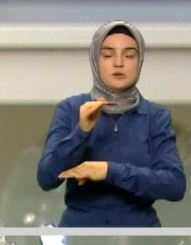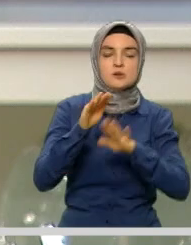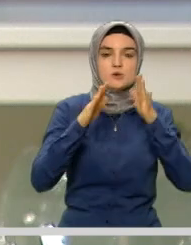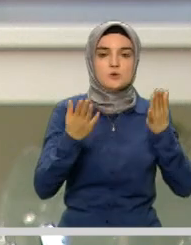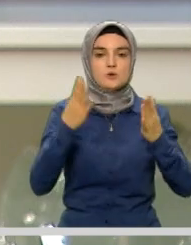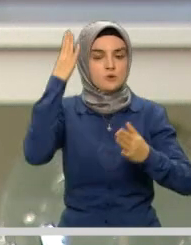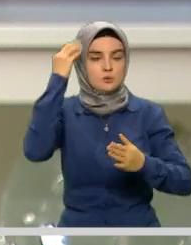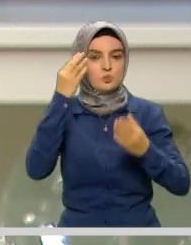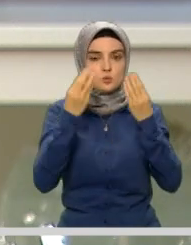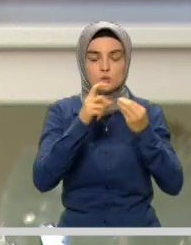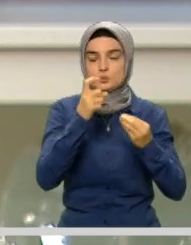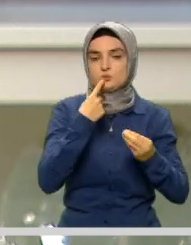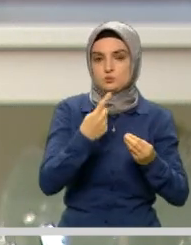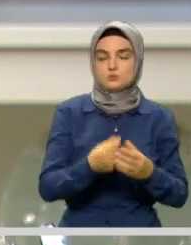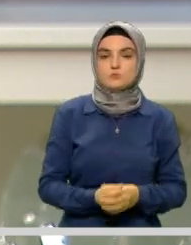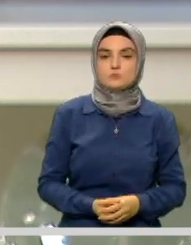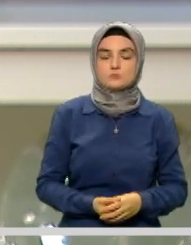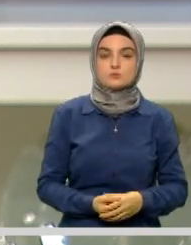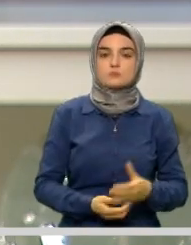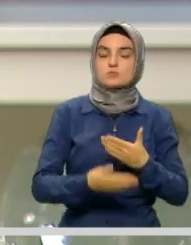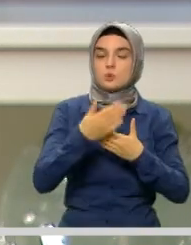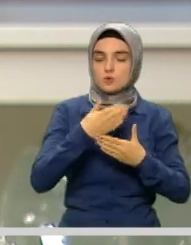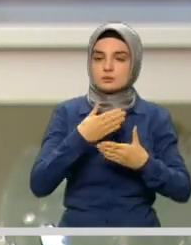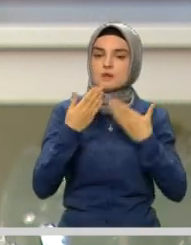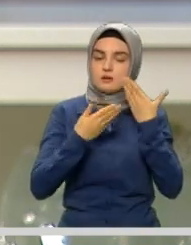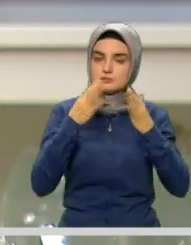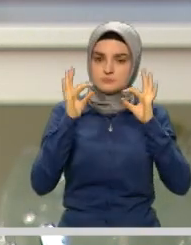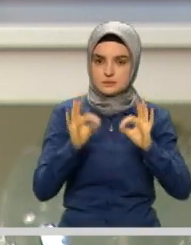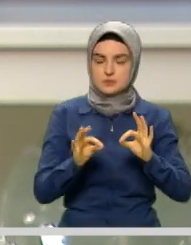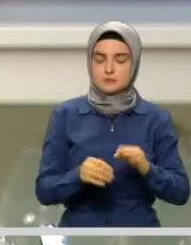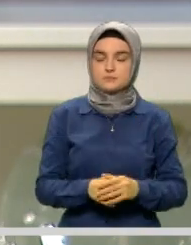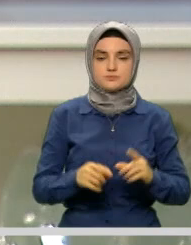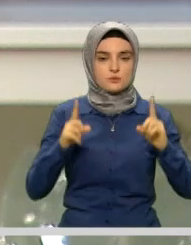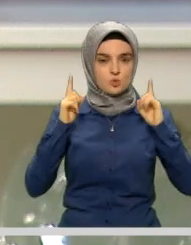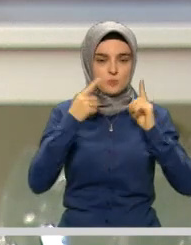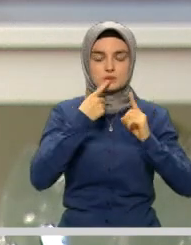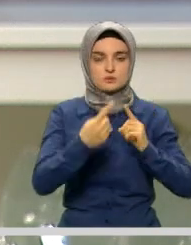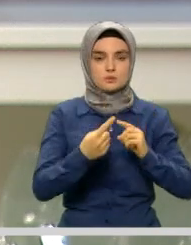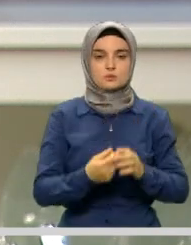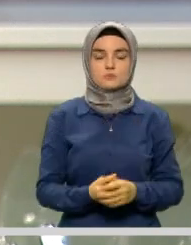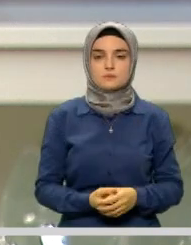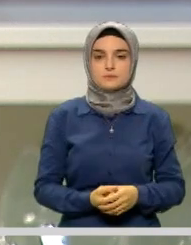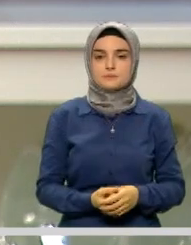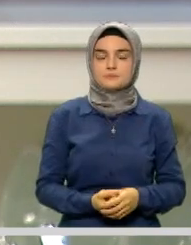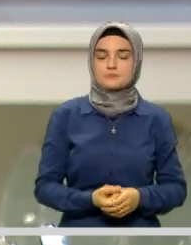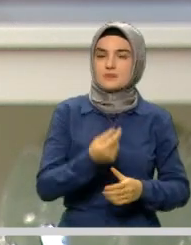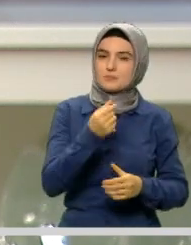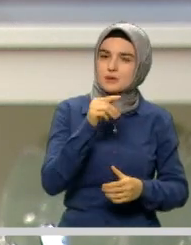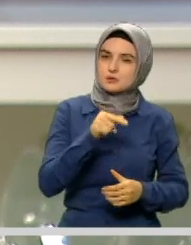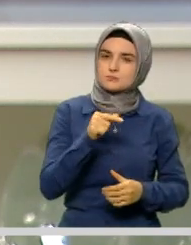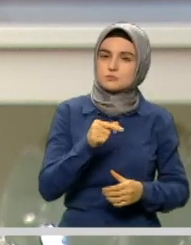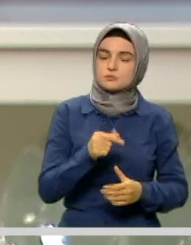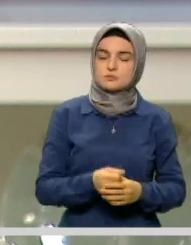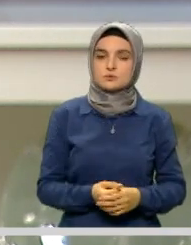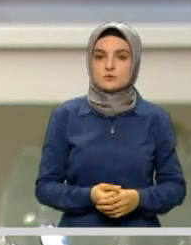nasıl anlamlanıyor diyeceğim ama öncesinde bir tanımlarla başlayalım isterseniz. Tabii. Tövbe diyoruz, istiğfar diyoruz. Hatta biraz daha böyle derinleştirince evet.